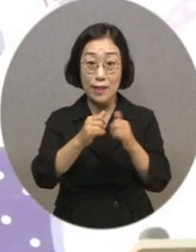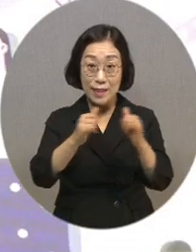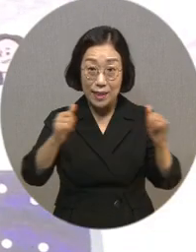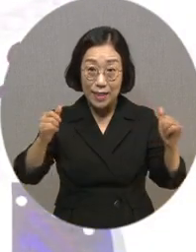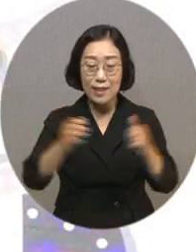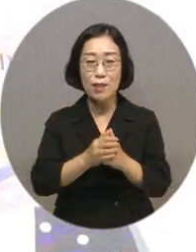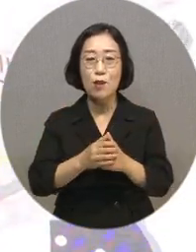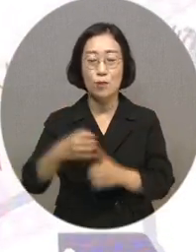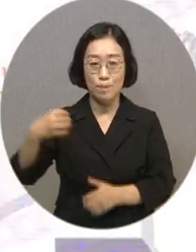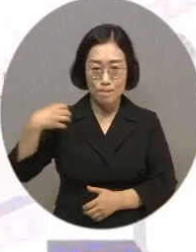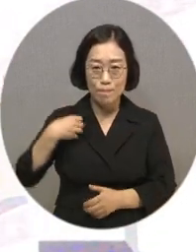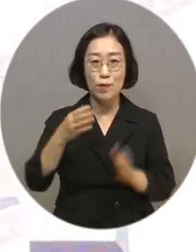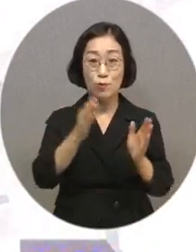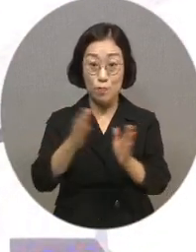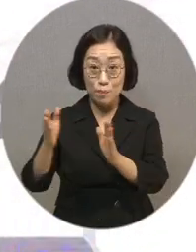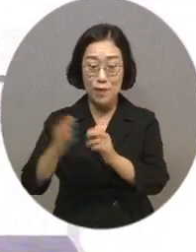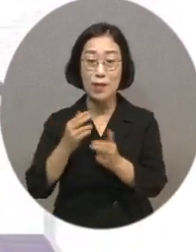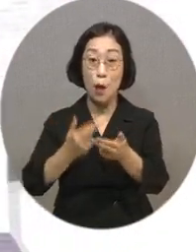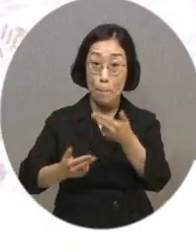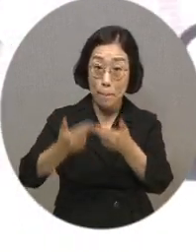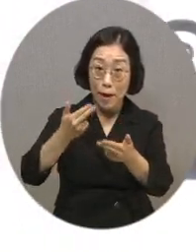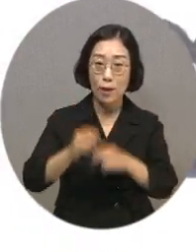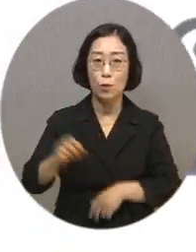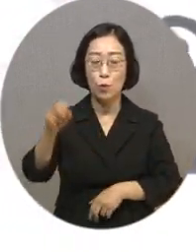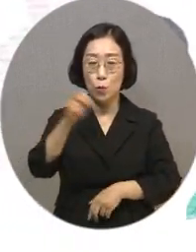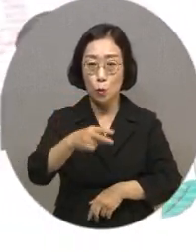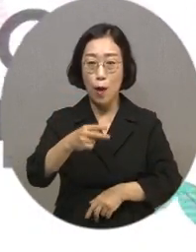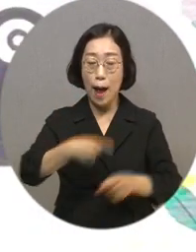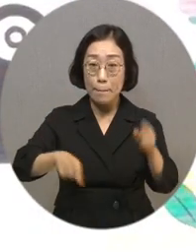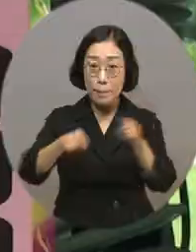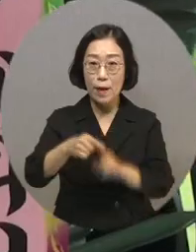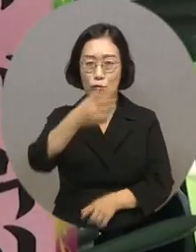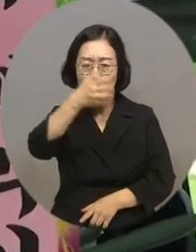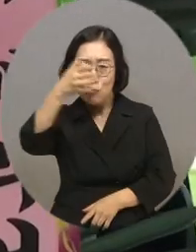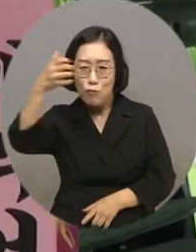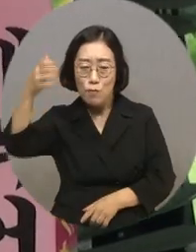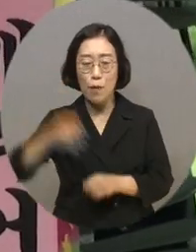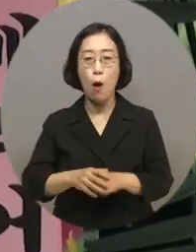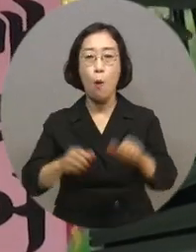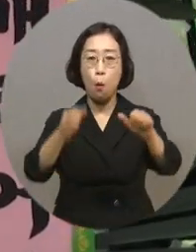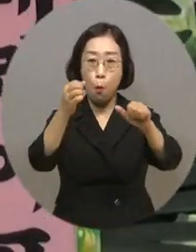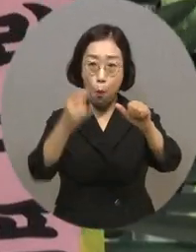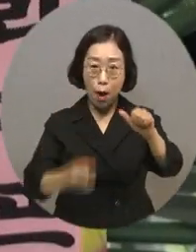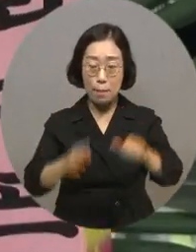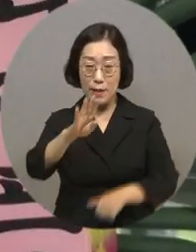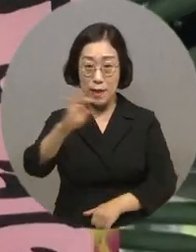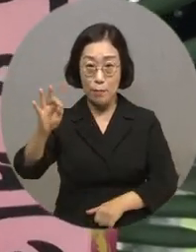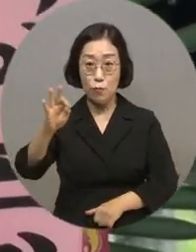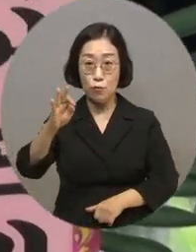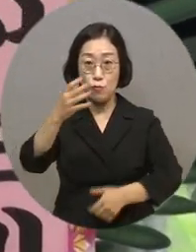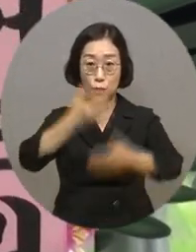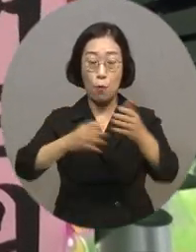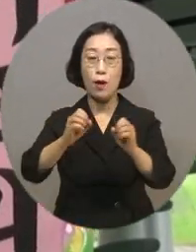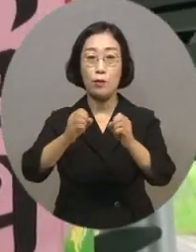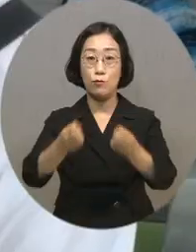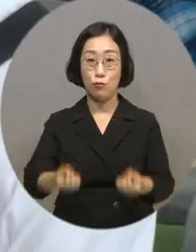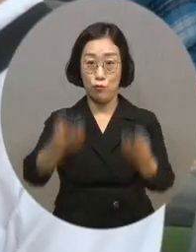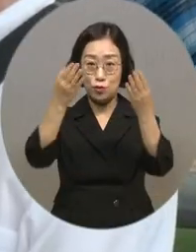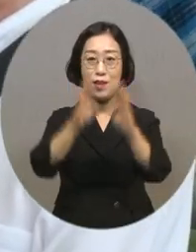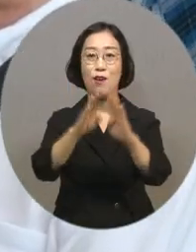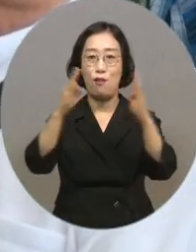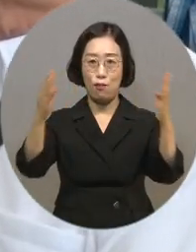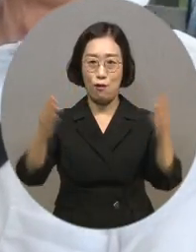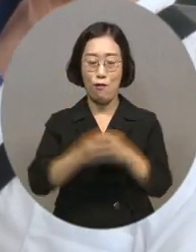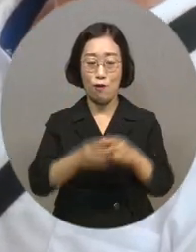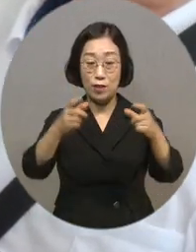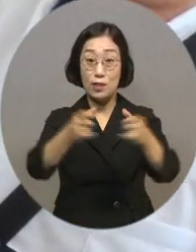주관, 더하는 가치, 함께하는 미래를 꿈꾸며 2024 제5회 양주 배리어프리 영화제가 개최되었습니다.